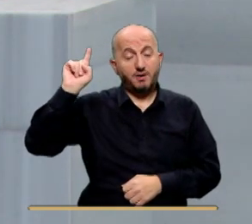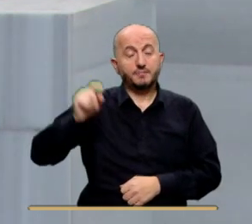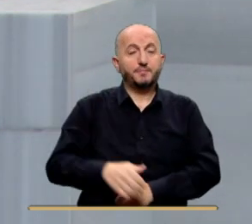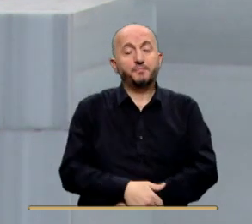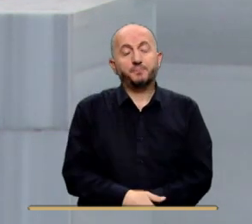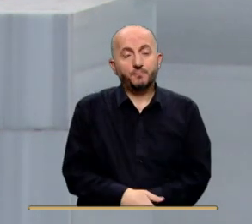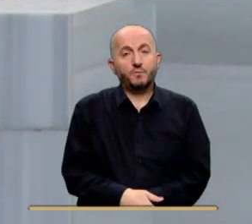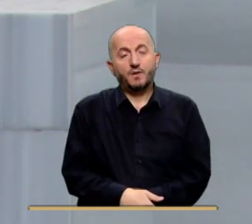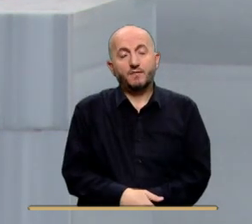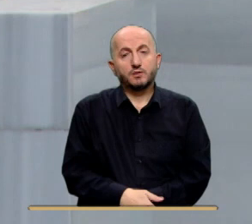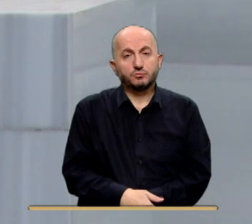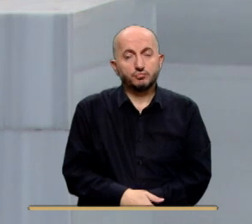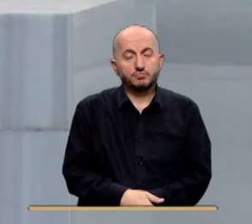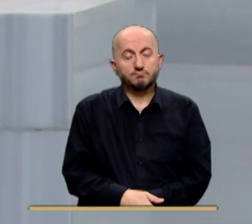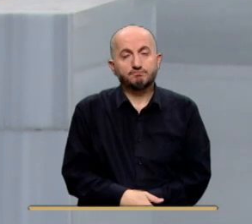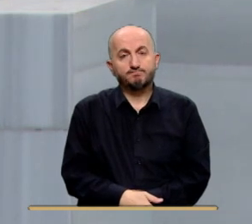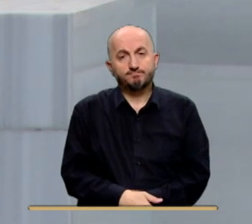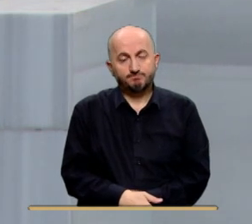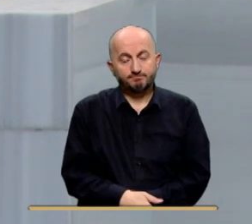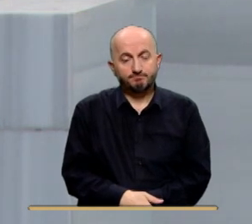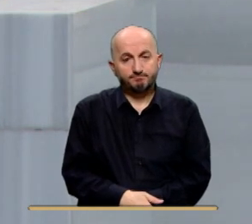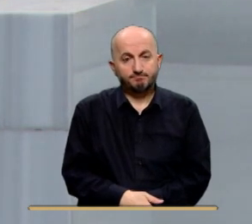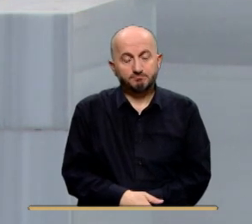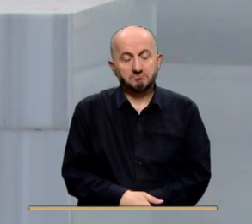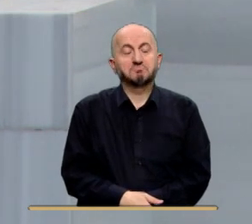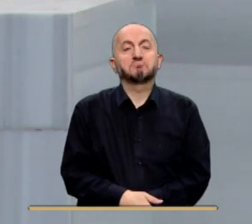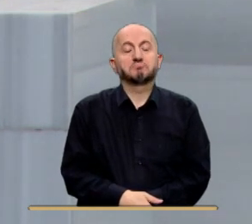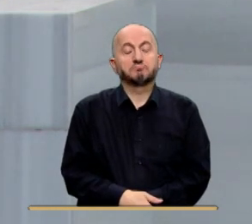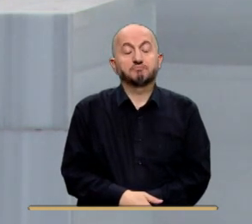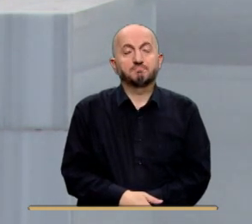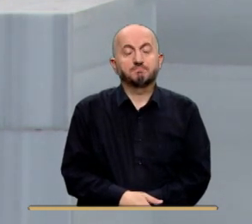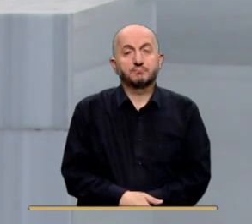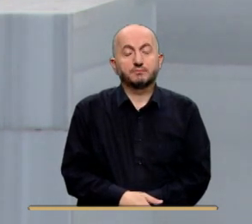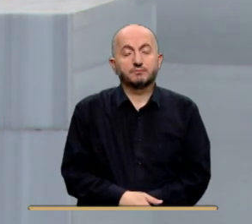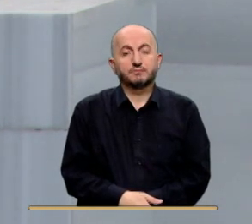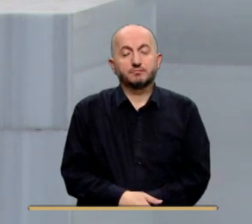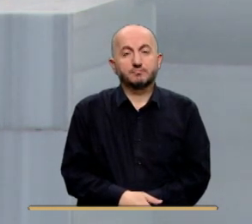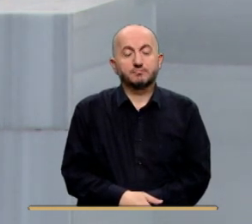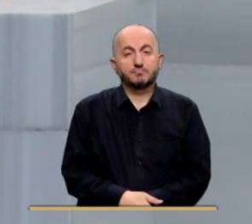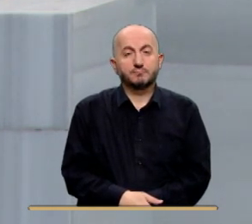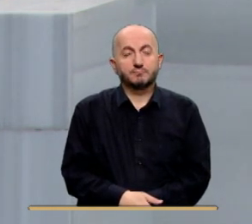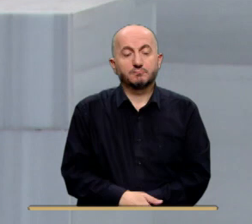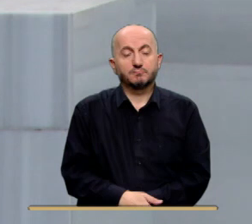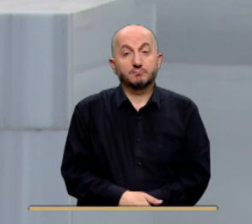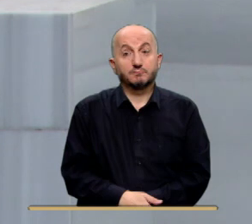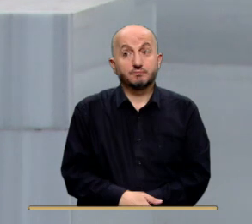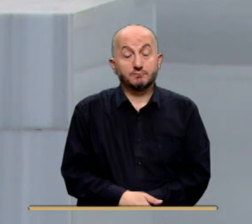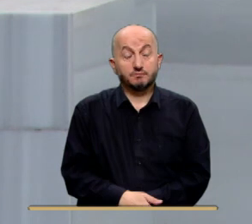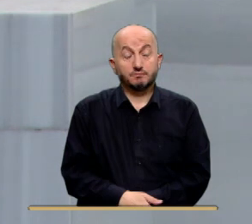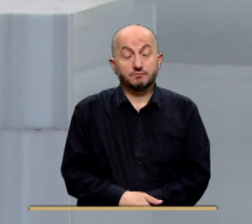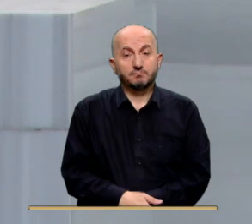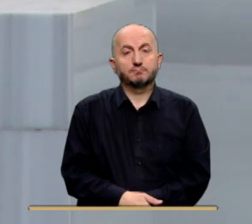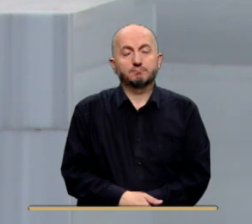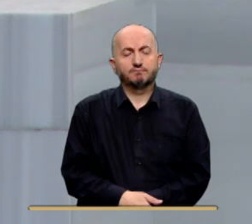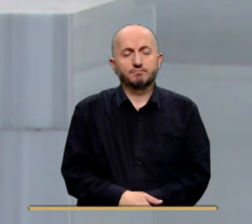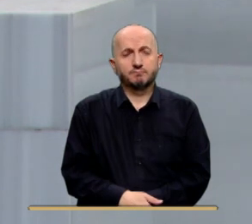لَقَدْ كَانَ لَكُمْ ف۪ي رَسُولِ اللّٰهِ اُسْوَةٌ حَسَنَةٌ لِمَنْ كَانَ يَرْجُ اللّٰهَ وَالْيَوْمَ